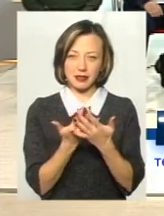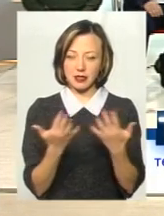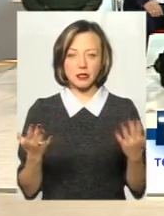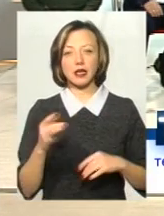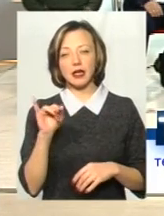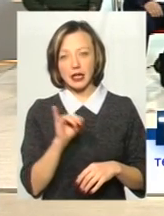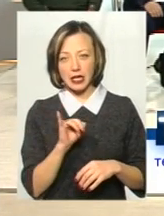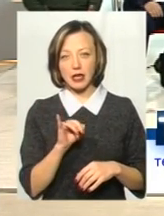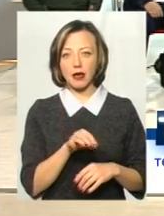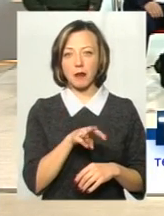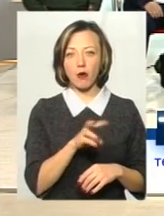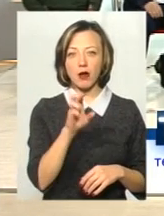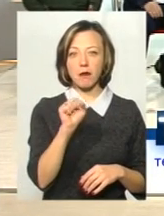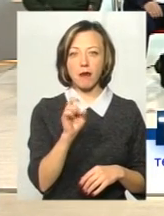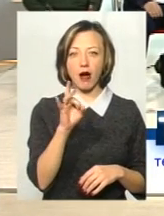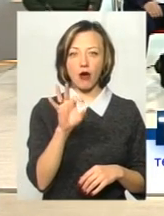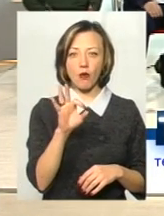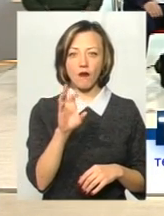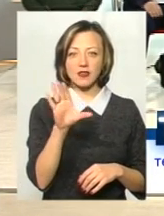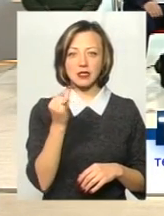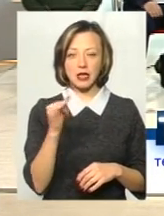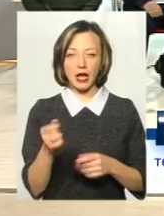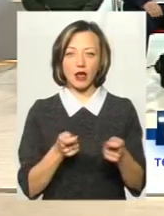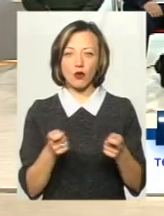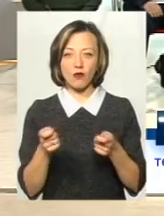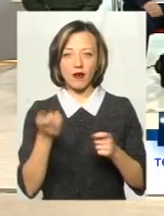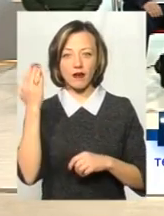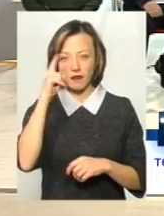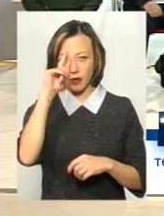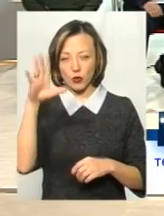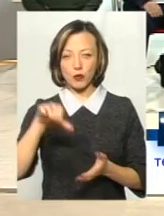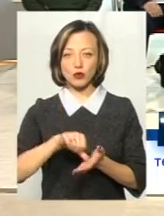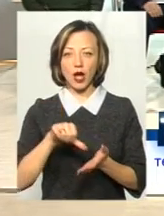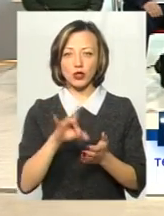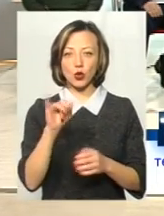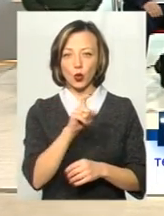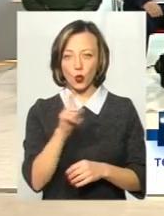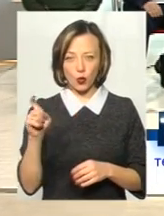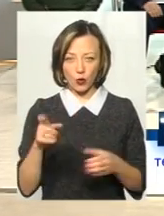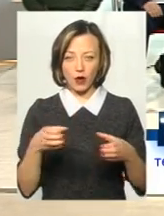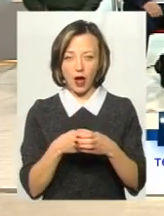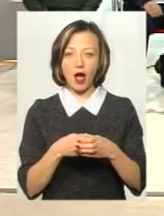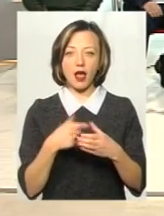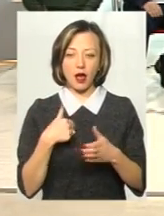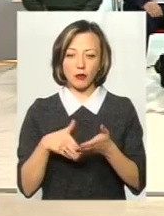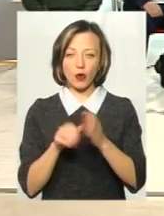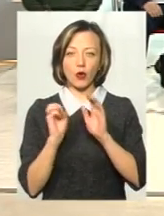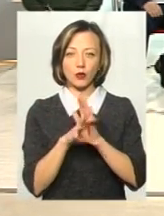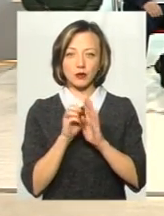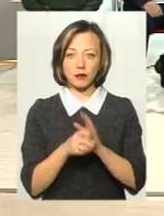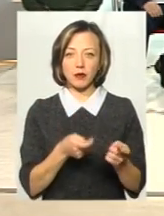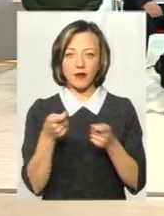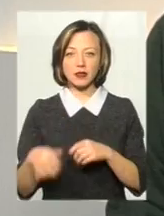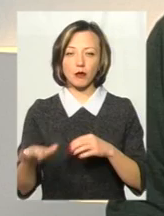І Микола Паровський керував якраз цим, такий відомий тоді був рухівець. То я ще допомагав грузити, а потім ми привезли туди на